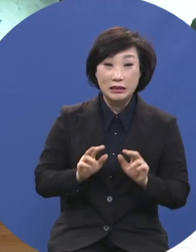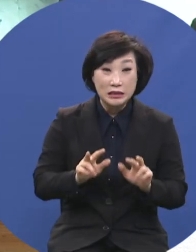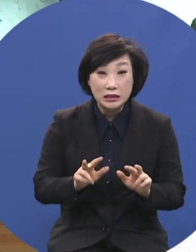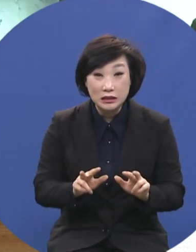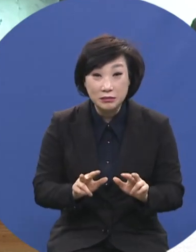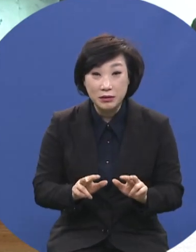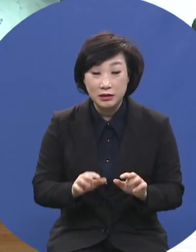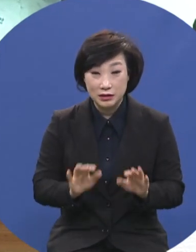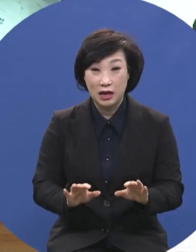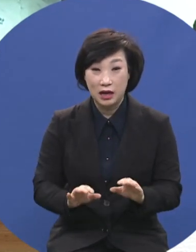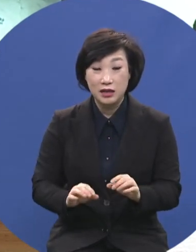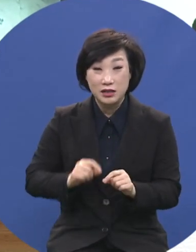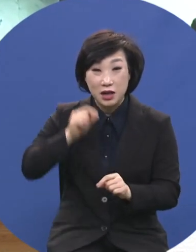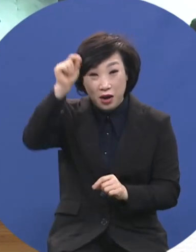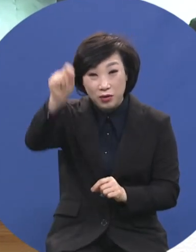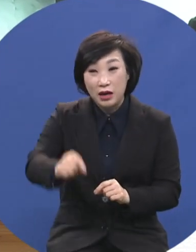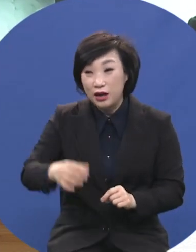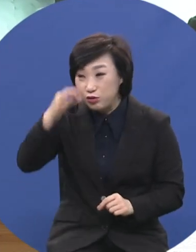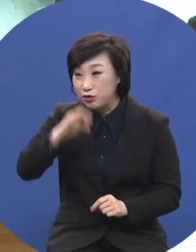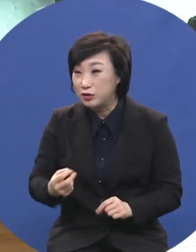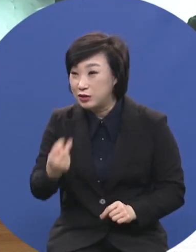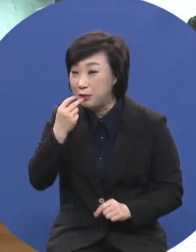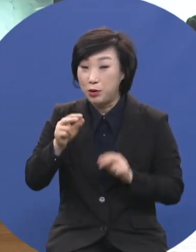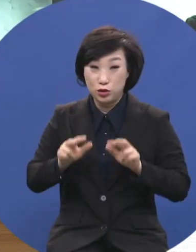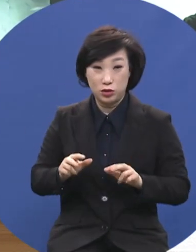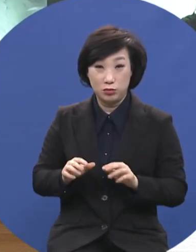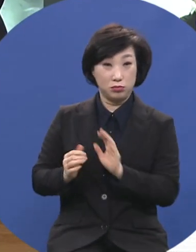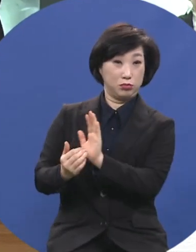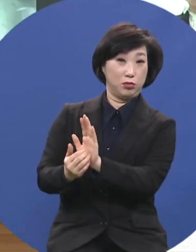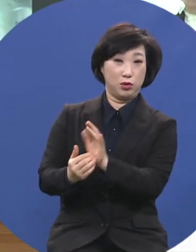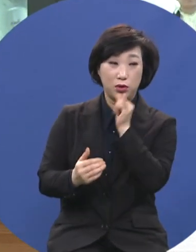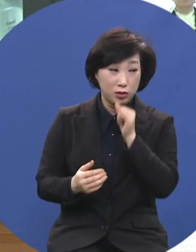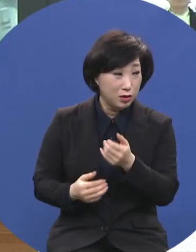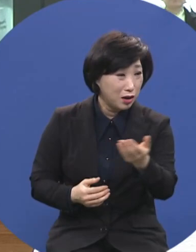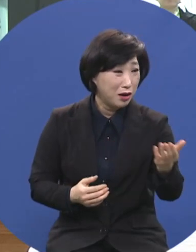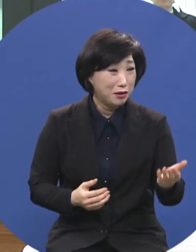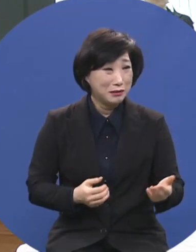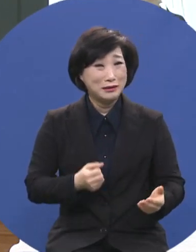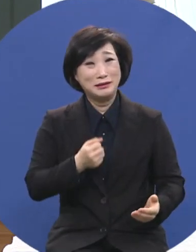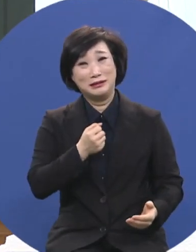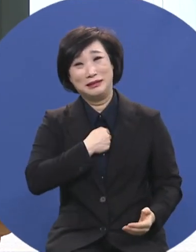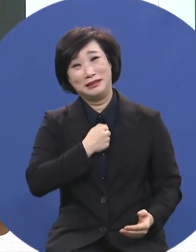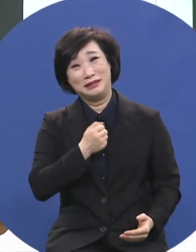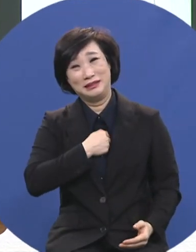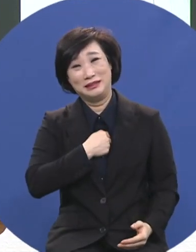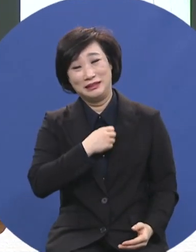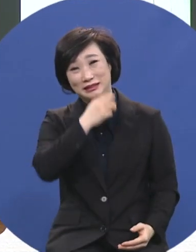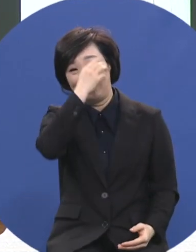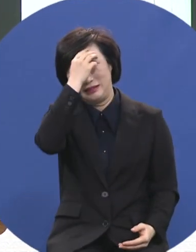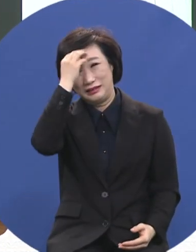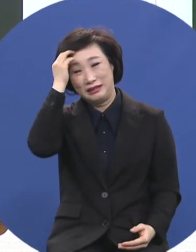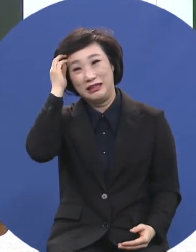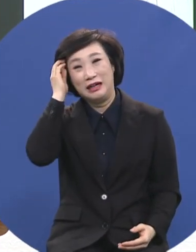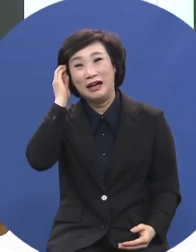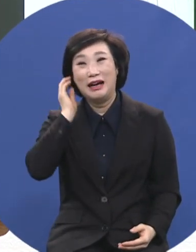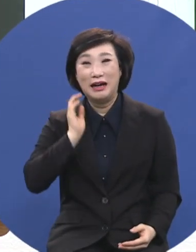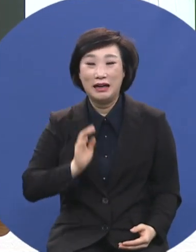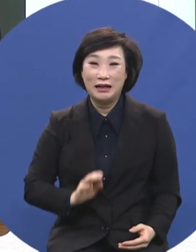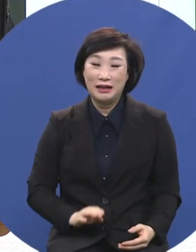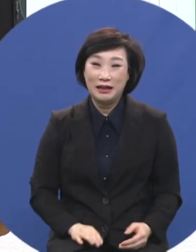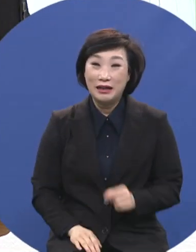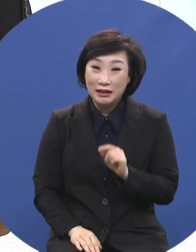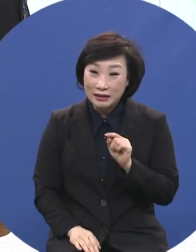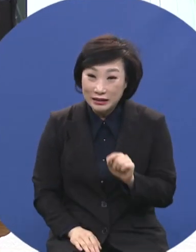지금 영원한 유익된 생명을 배타하는 걸 보면 얼마나 안타까우냐.